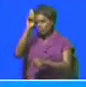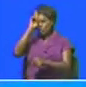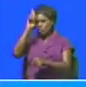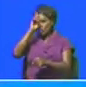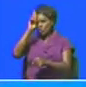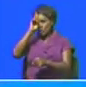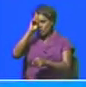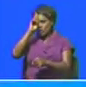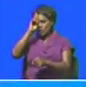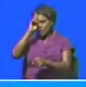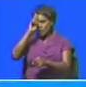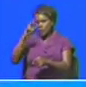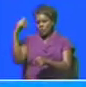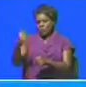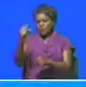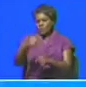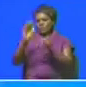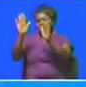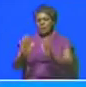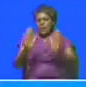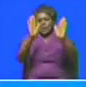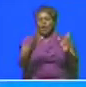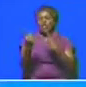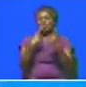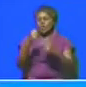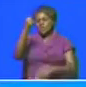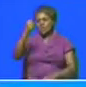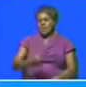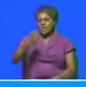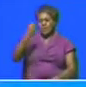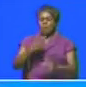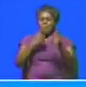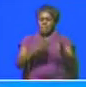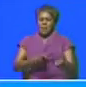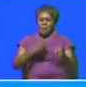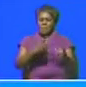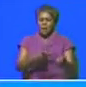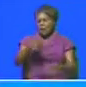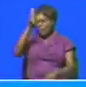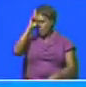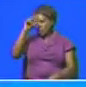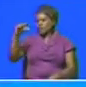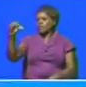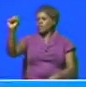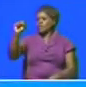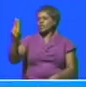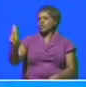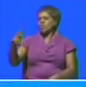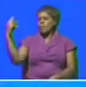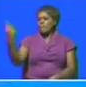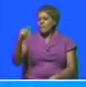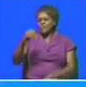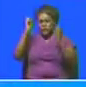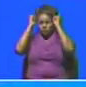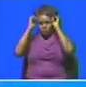kuwakunguta mikongojo waandamanaji wa amani. Akizungumza huko Kajado, Atwoli amelaani kitendo cha askari wa GSU walioshambulia wanafunzi wa